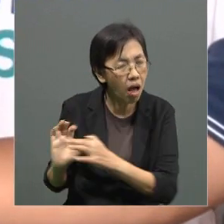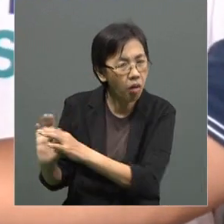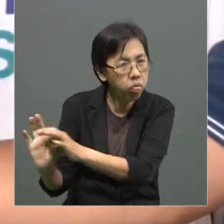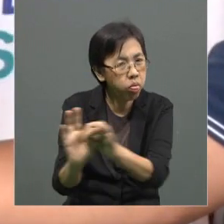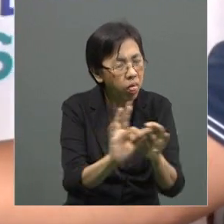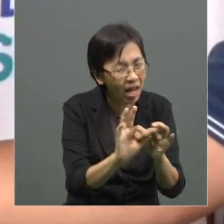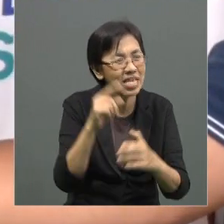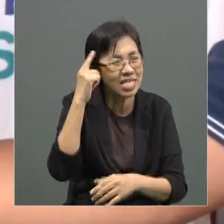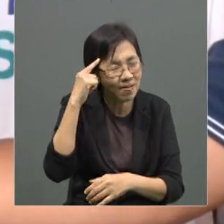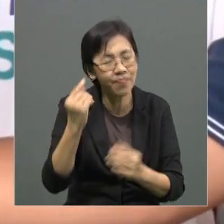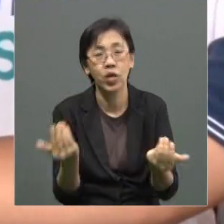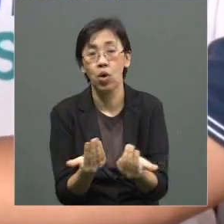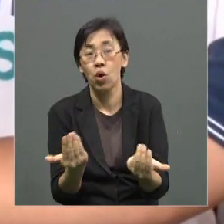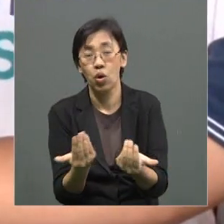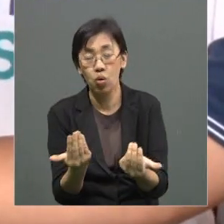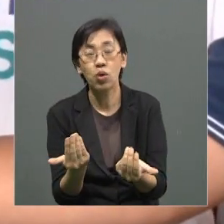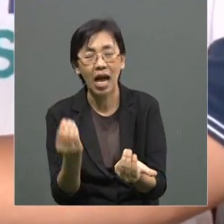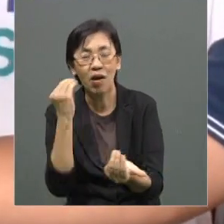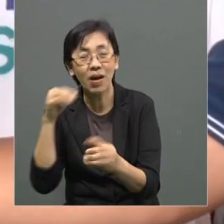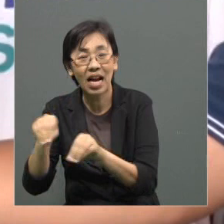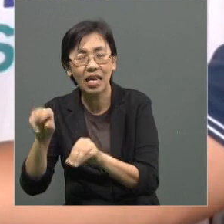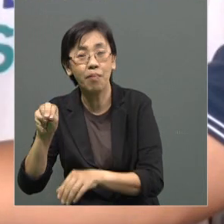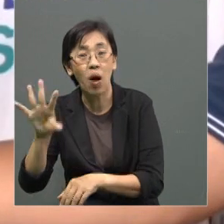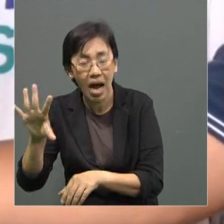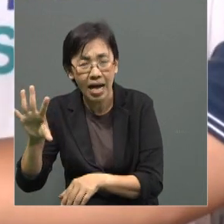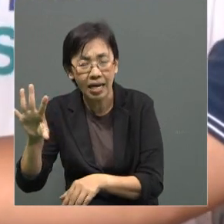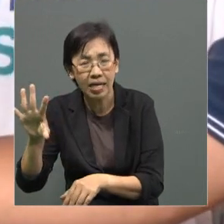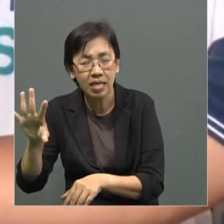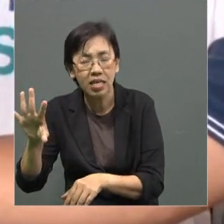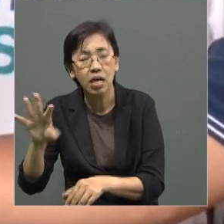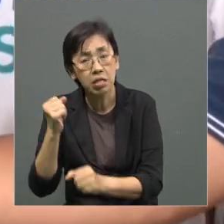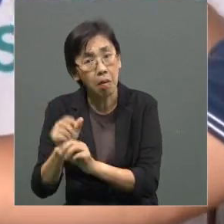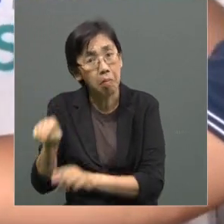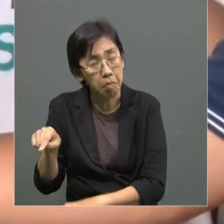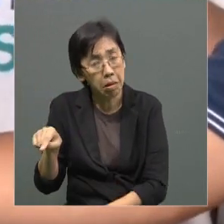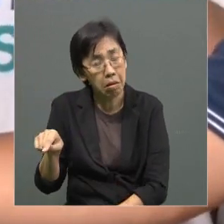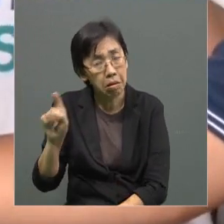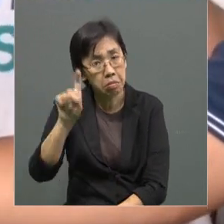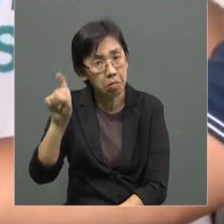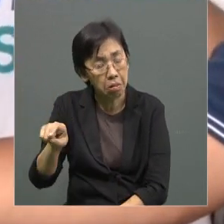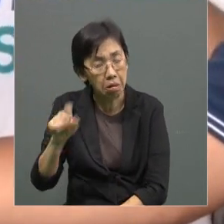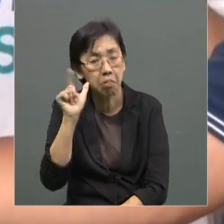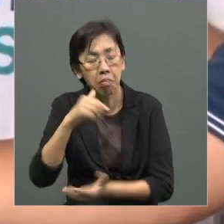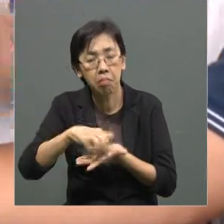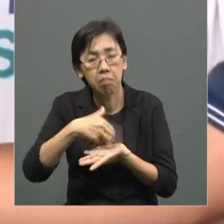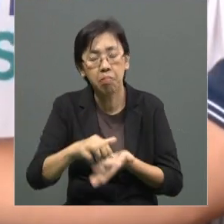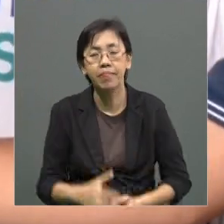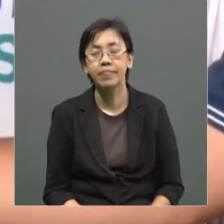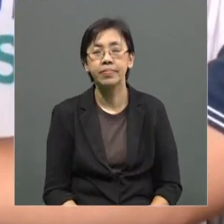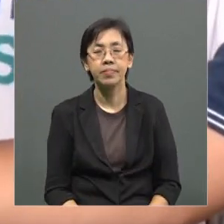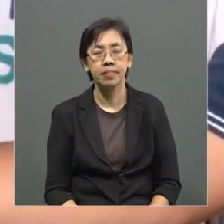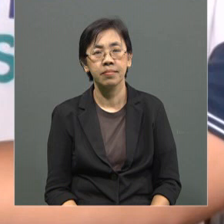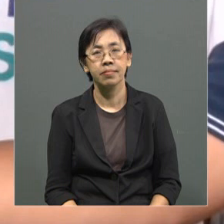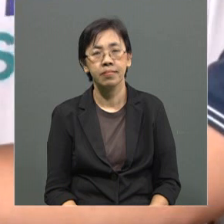ลยเนี่ยตัวลูกเนี่ยของเพื่อนบ้านเนี่ยม.5 เนี่ยมาทำแบบนี้หรือไม่นะลองฟังคุณแม่เล่าดูครับ